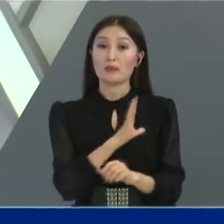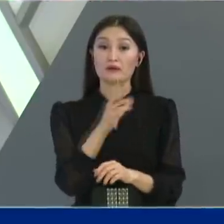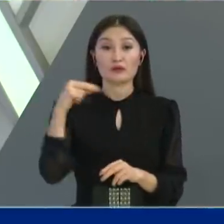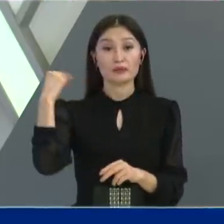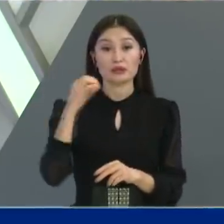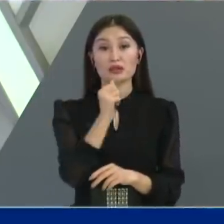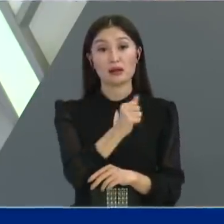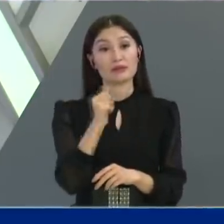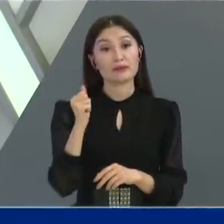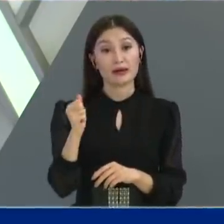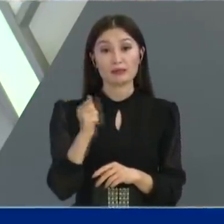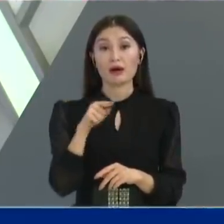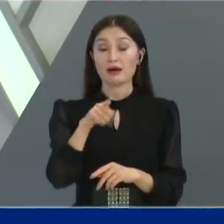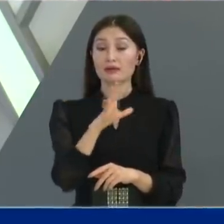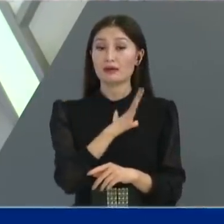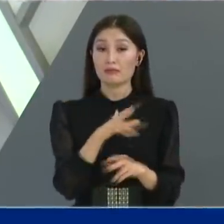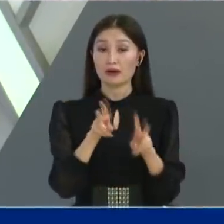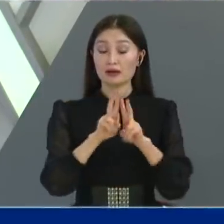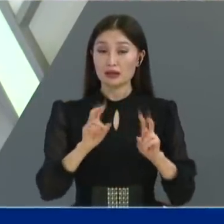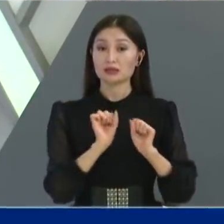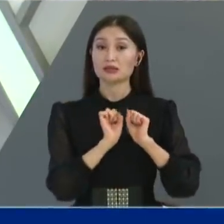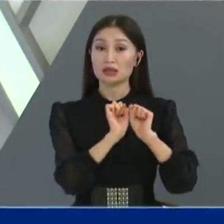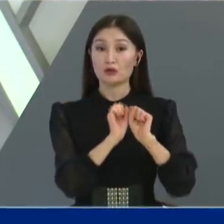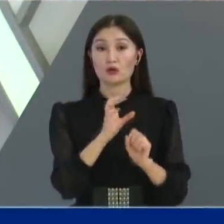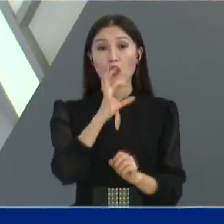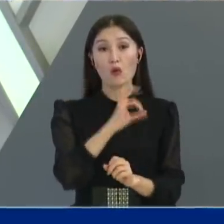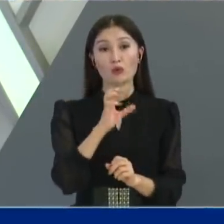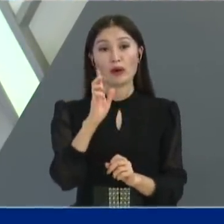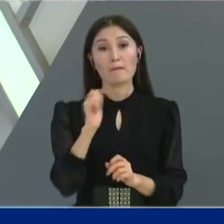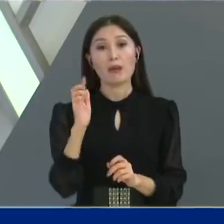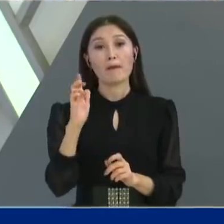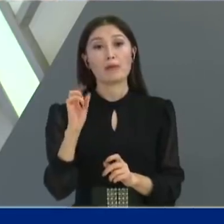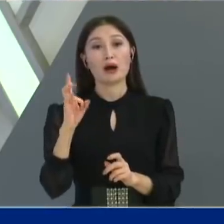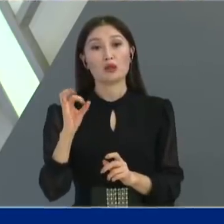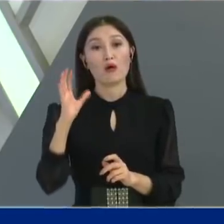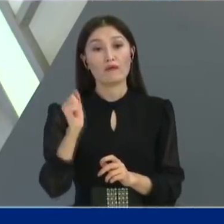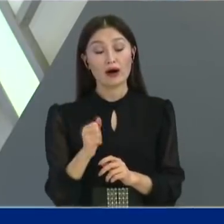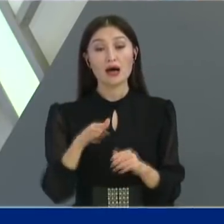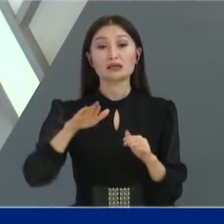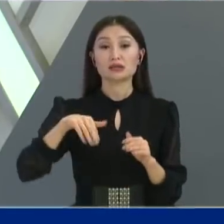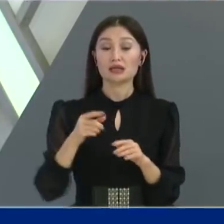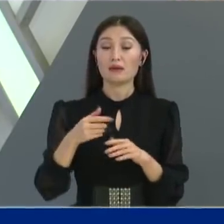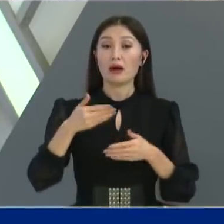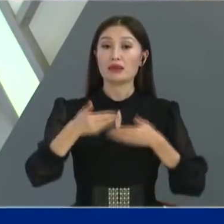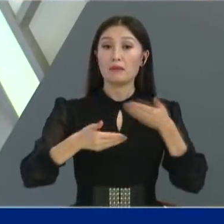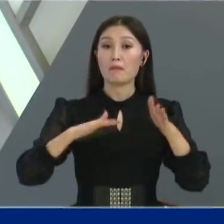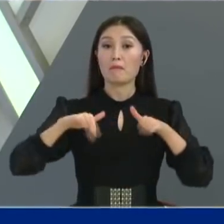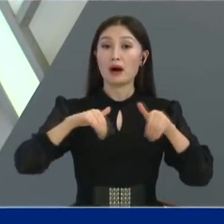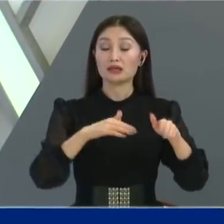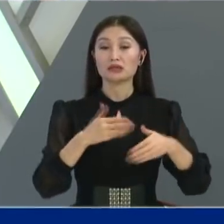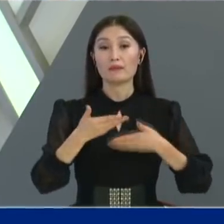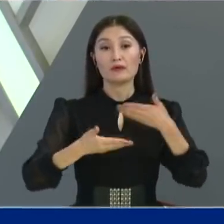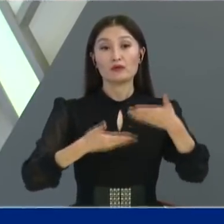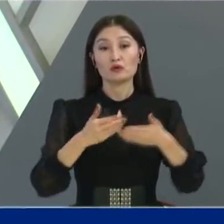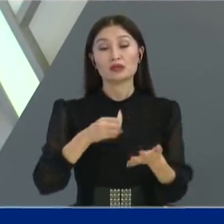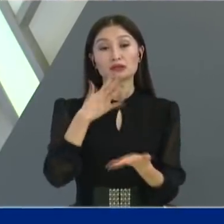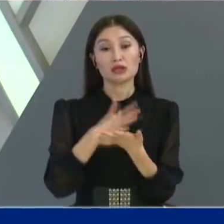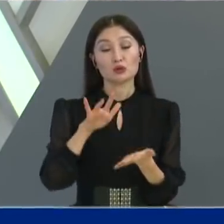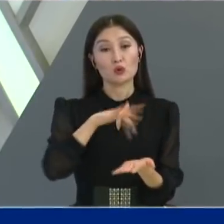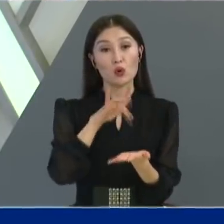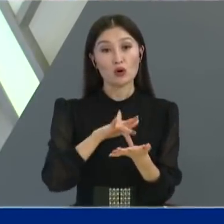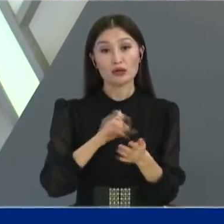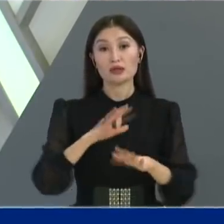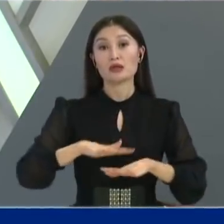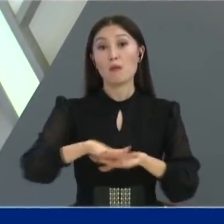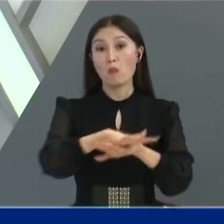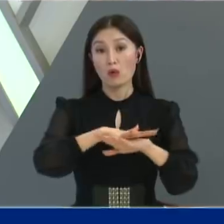Алмазбека Атамбаева. Там были также и сторонники Омирбека Бабанова. Затем они маршем двинулись к центру города на площадь.